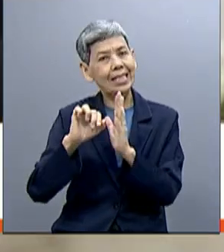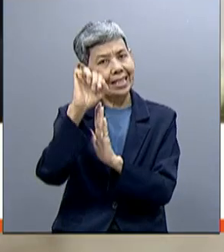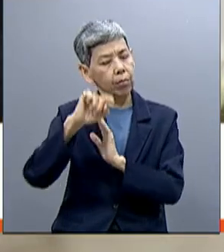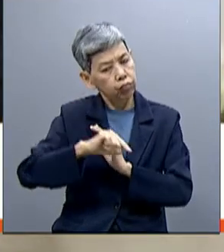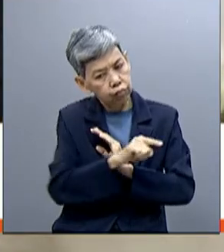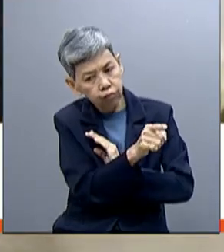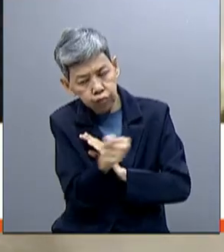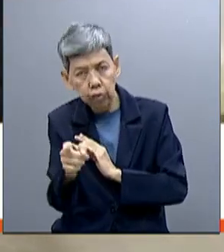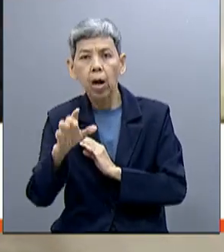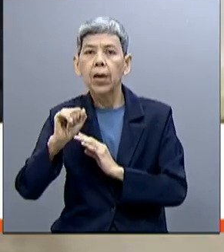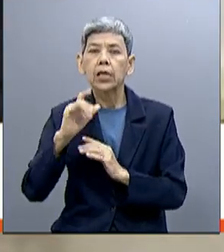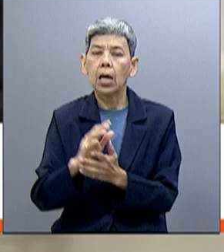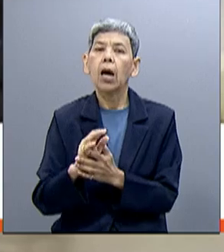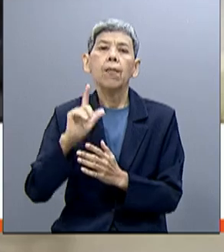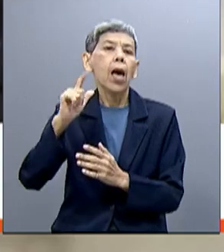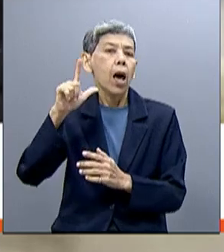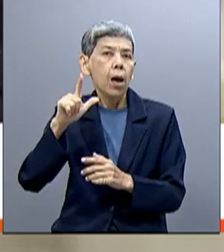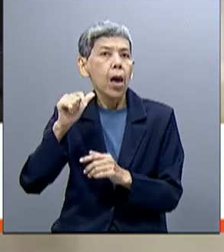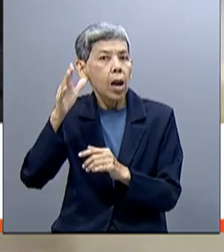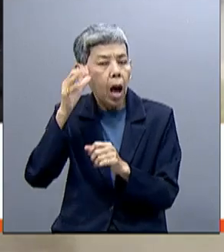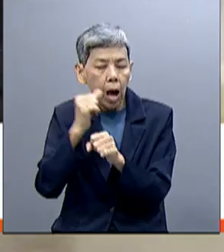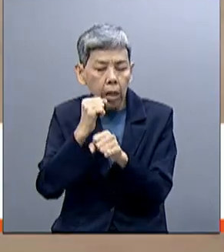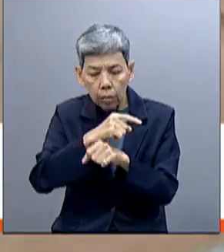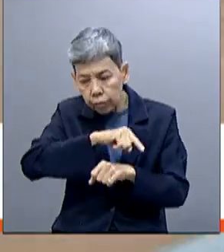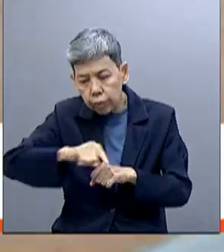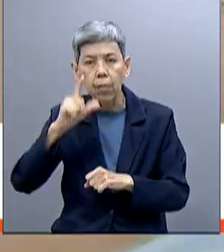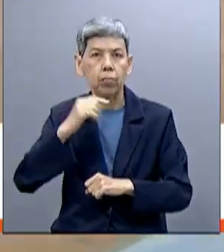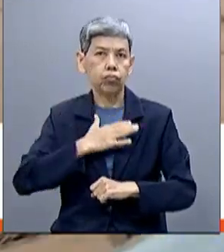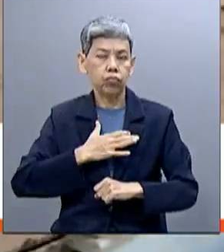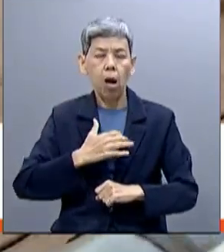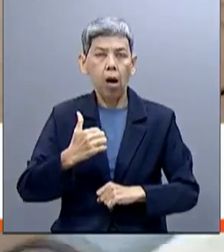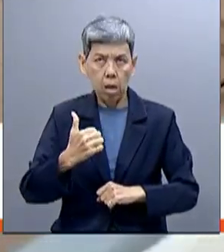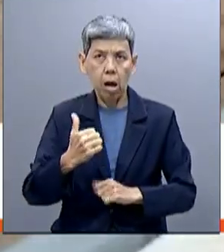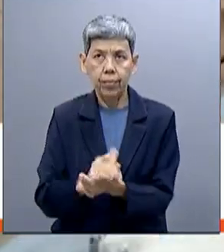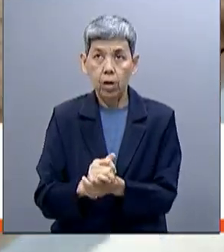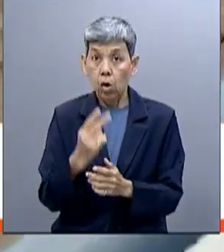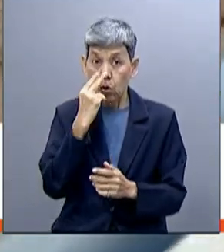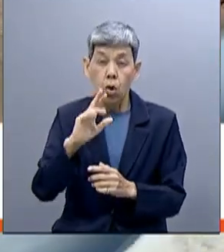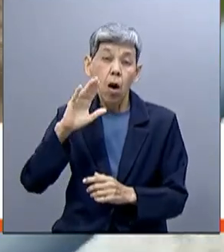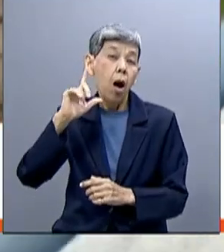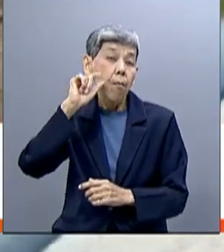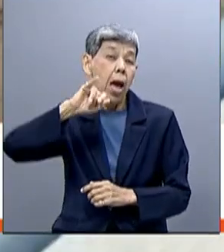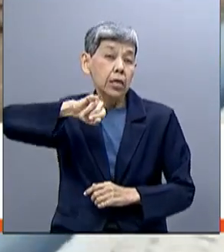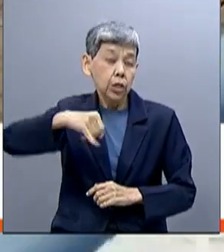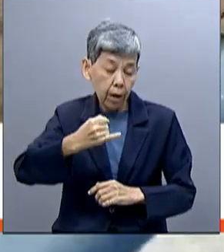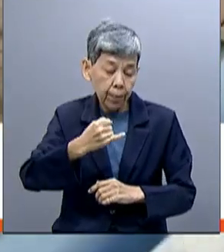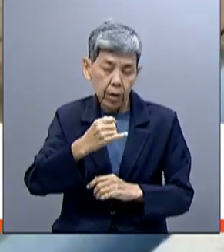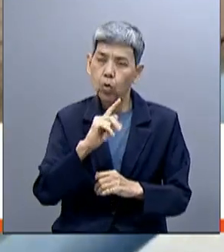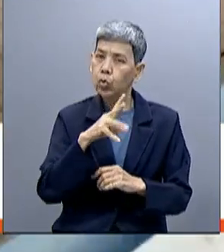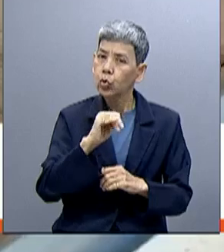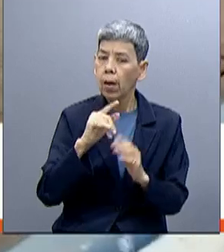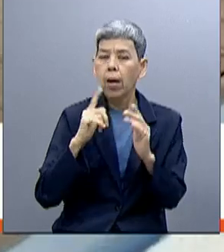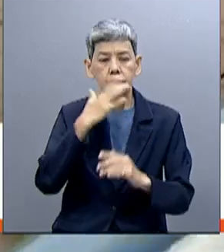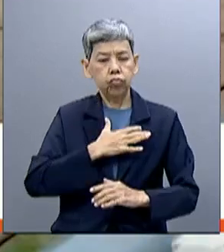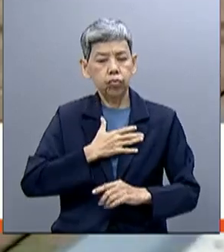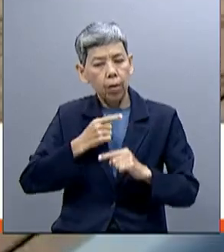ม่แม่เสรียงแม่ลาน้อยขุนยวมเข้าสู่จังหวัดแม่ฮ่องสอนและเส้นทางแม่แจ่มขุนยวมเมืองแม่ฮ่องสอน